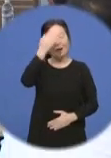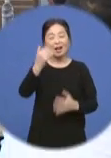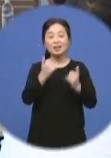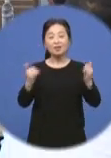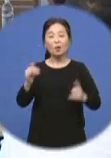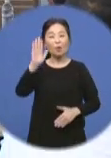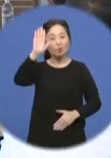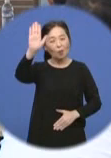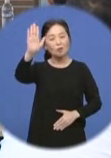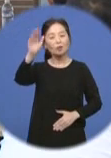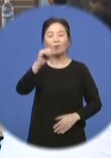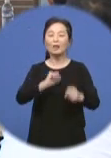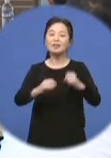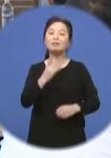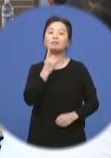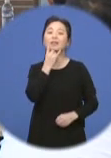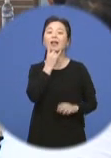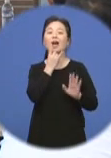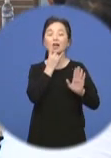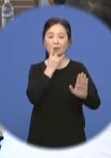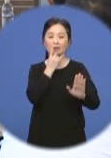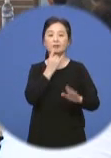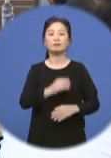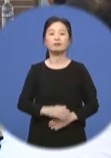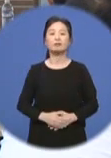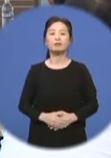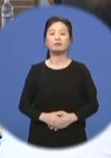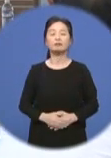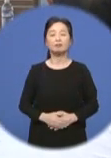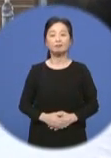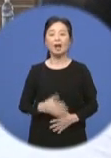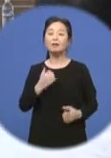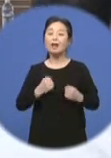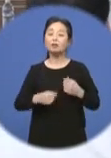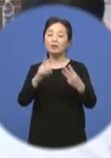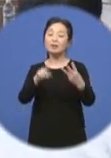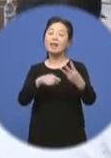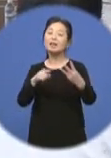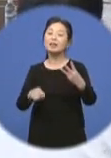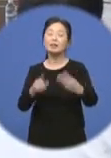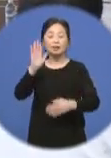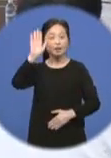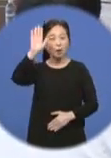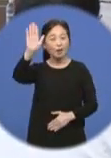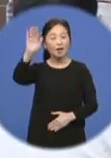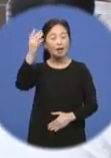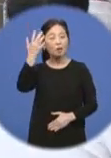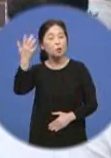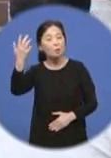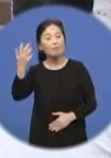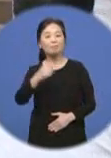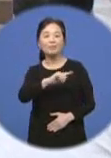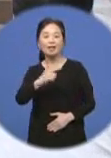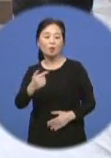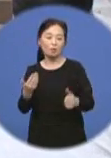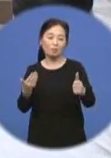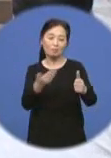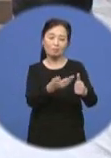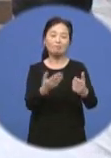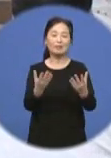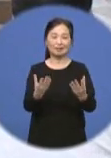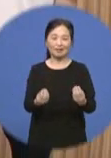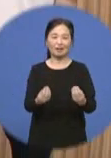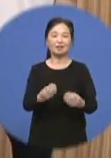3人に今回のイベントに参加した理由や感想、将来の夢などについて聞きました。